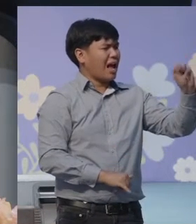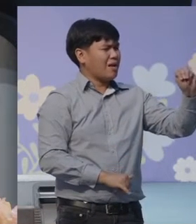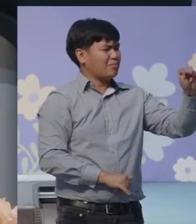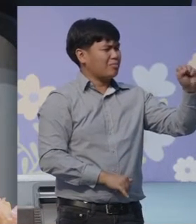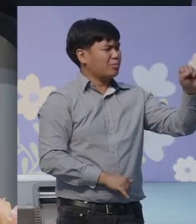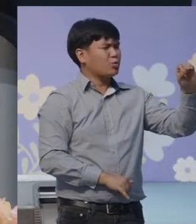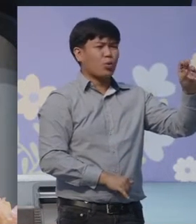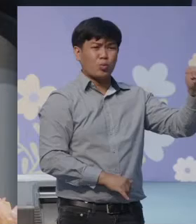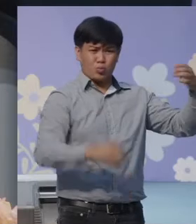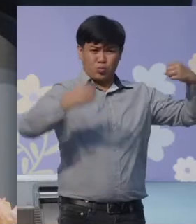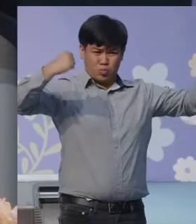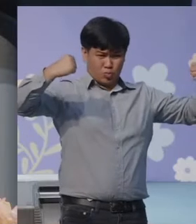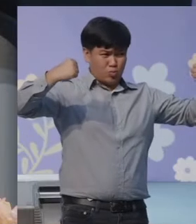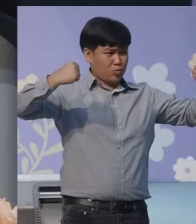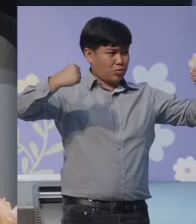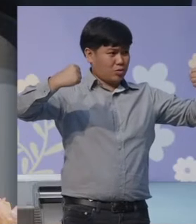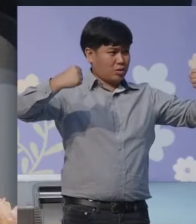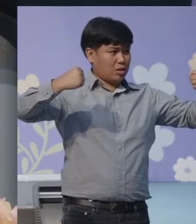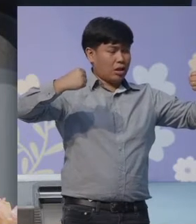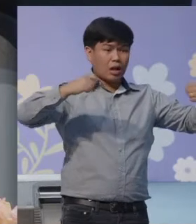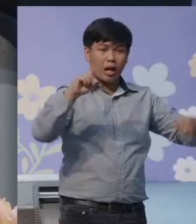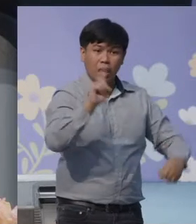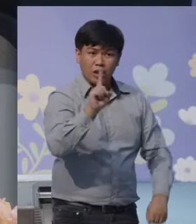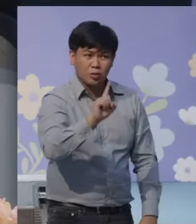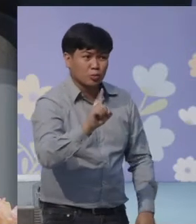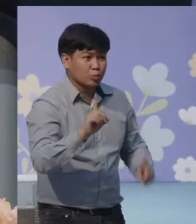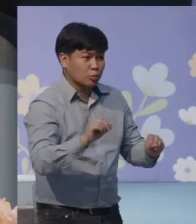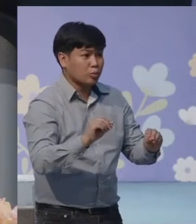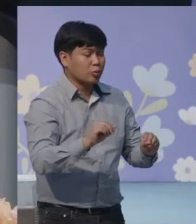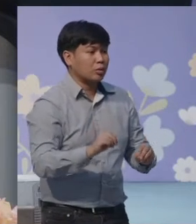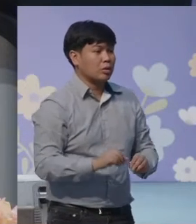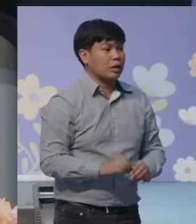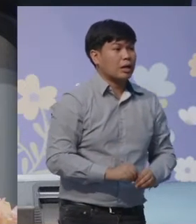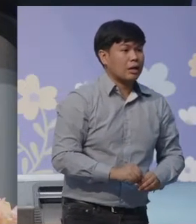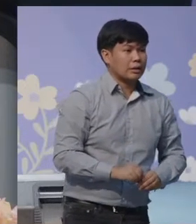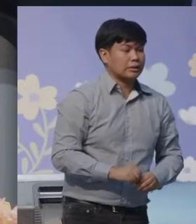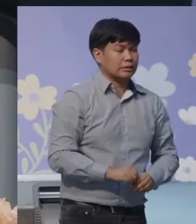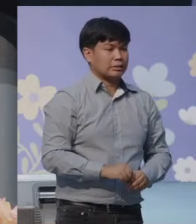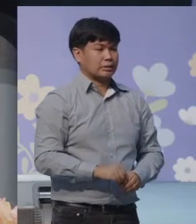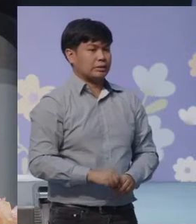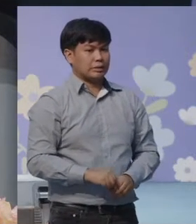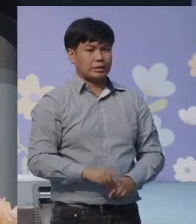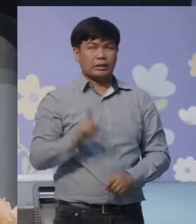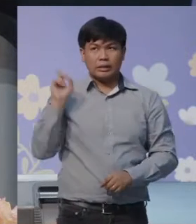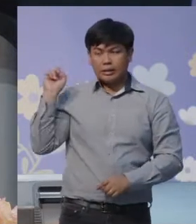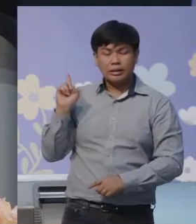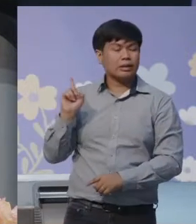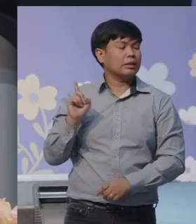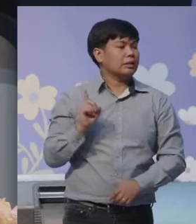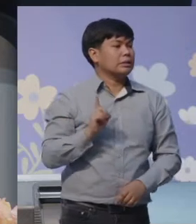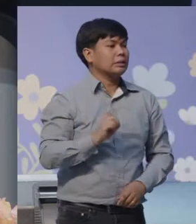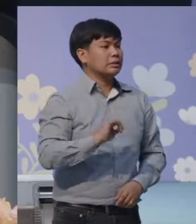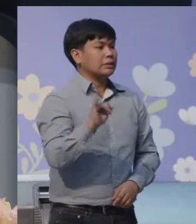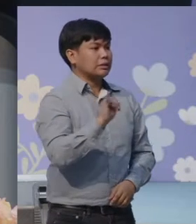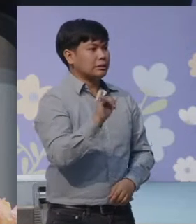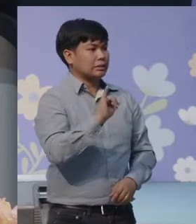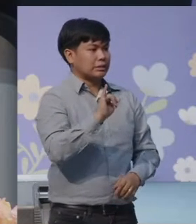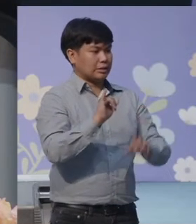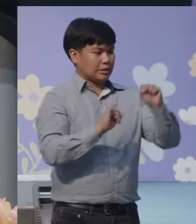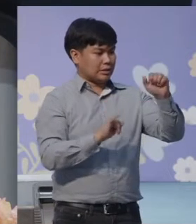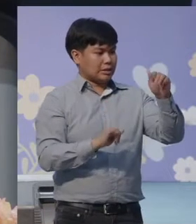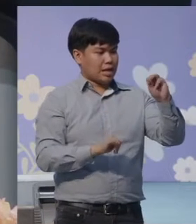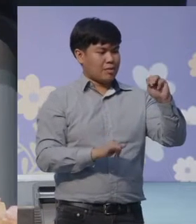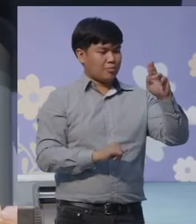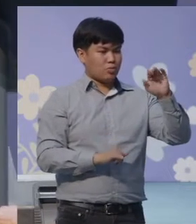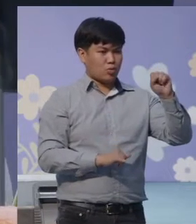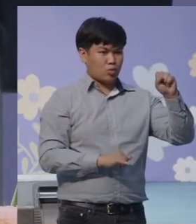dapat gawin. No? Hindi yung magulang ang namamanata. Ito, tulad ni Samson, yung